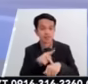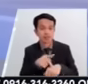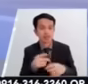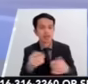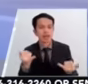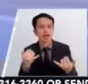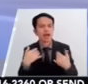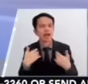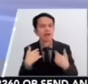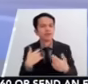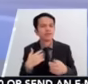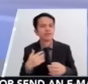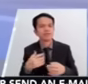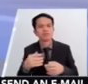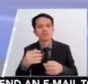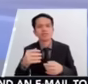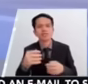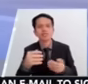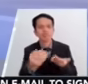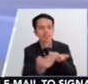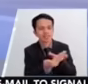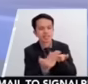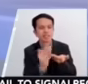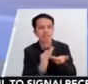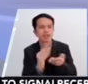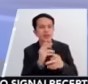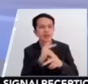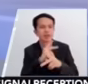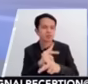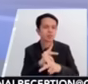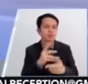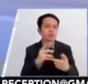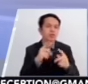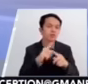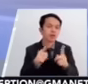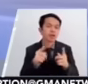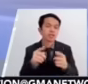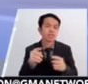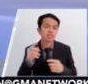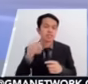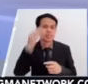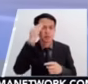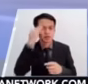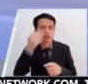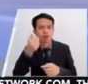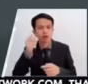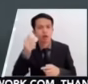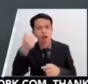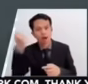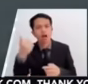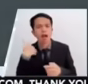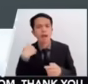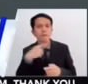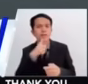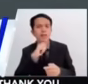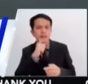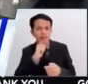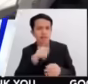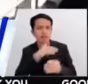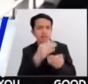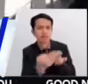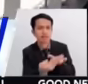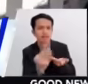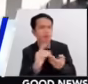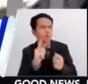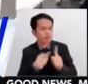kumbaga. Yung mga BFAR ships hindi gaano, bagamat yung mga aircon units, alam natin, nilagyan na ng metal na bakal yan. Pero sabi mo, nasira pa rin kahit yung